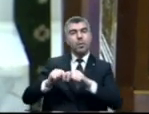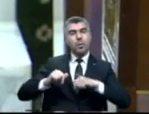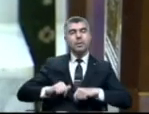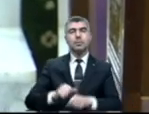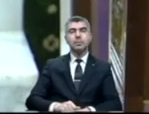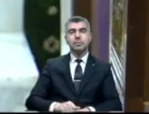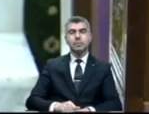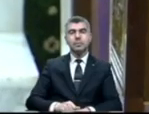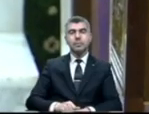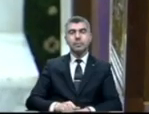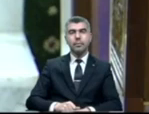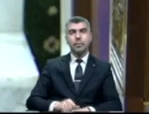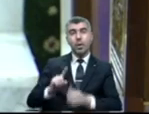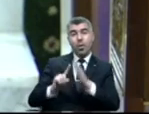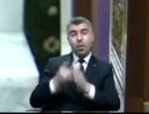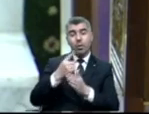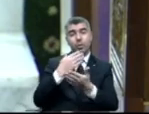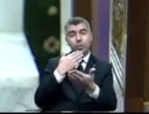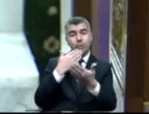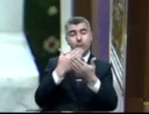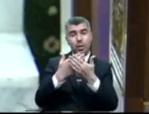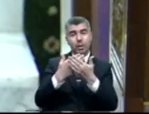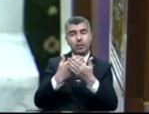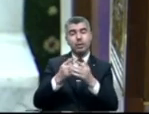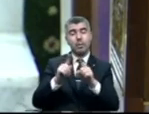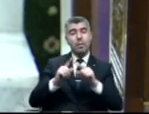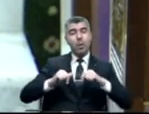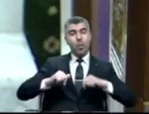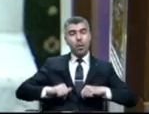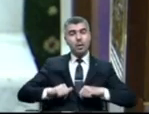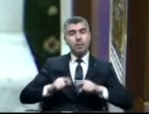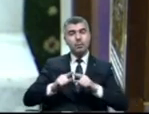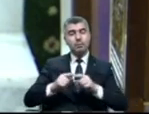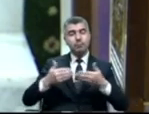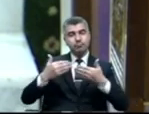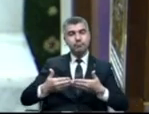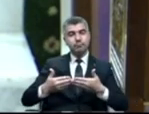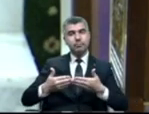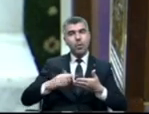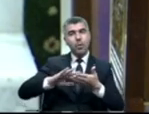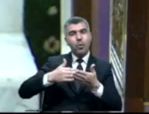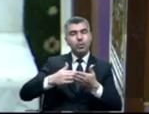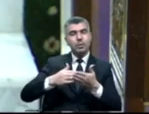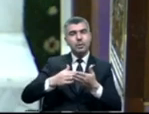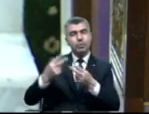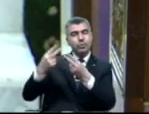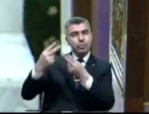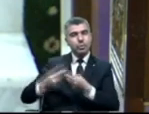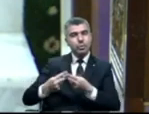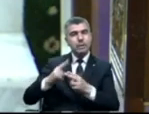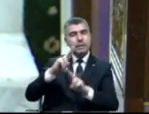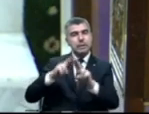الوزير، في حق أولا تنشكروا كثير السيدة الوزيرة على جسامة تحملها، جسامة عناء باش